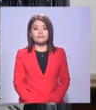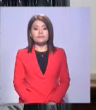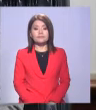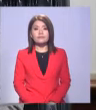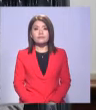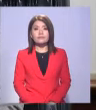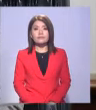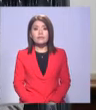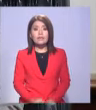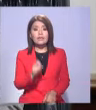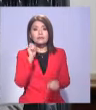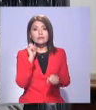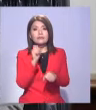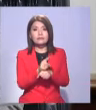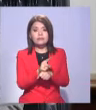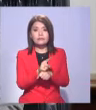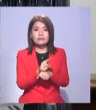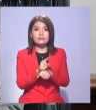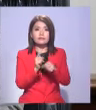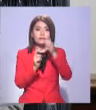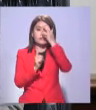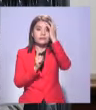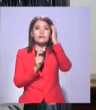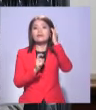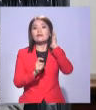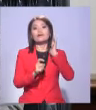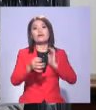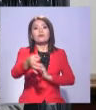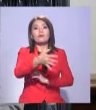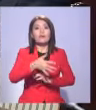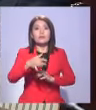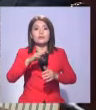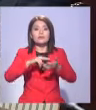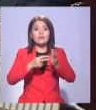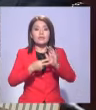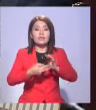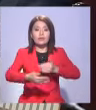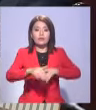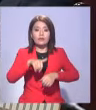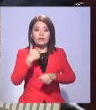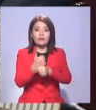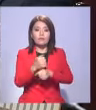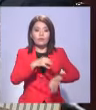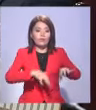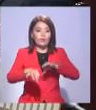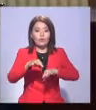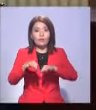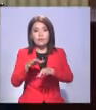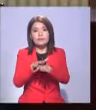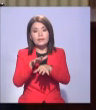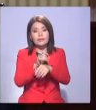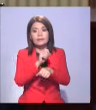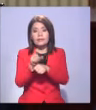Задачи, значит, проектных офисов в области будет. Өңірлердегі жобалық кеңсенің басты міндеті жоба жұмысын үйлестіру,